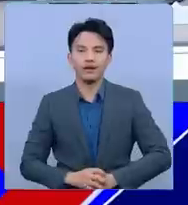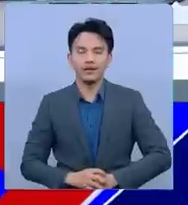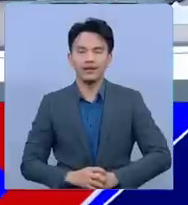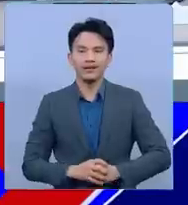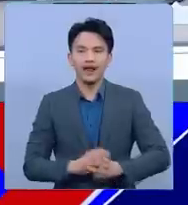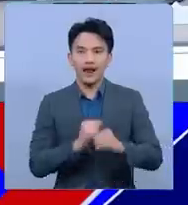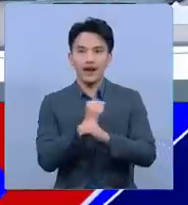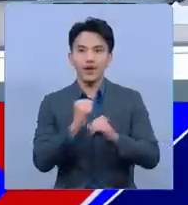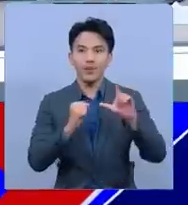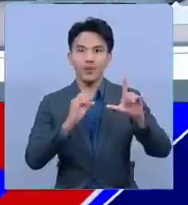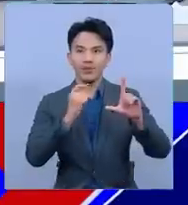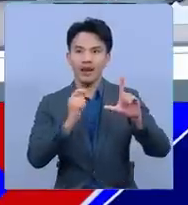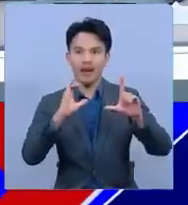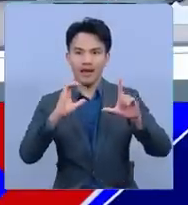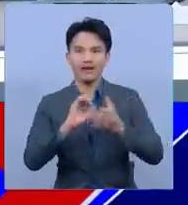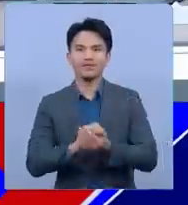น้ำนมถั่วเหลืองแลคตาซอย